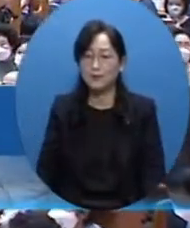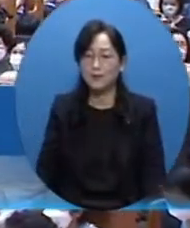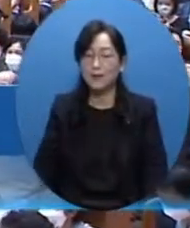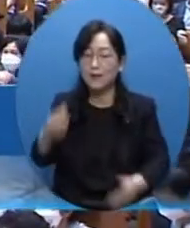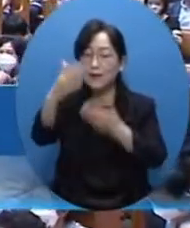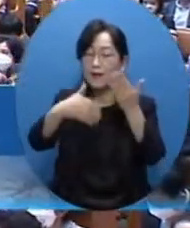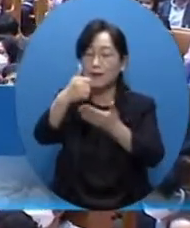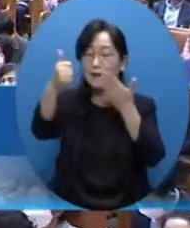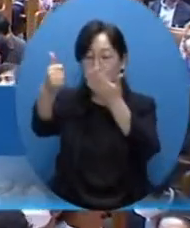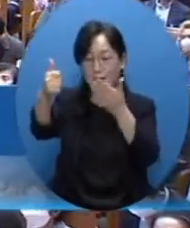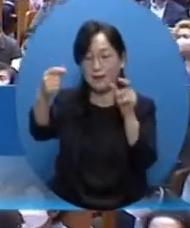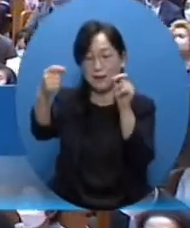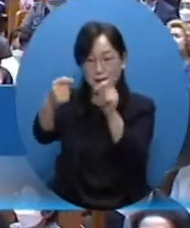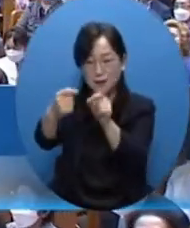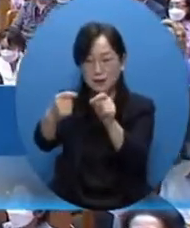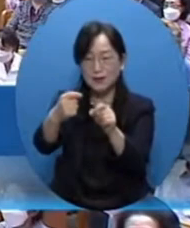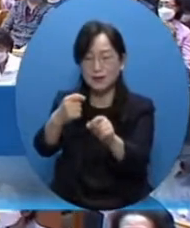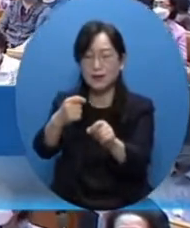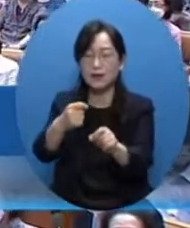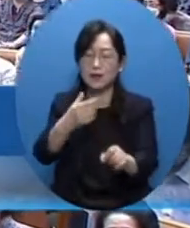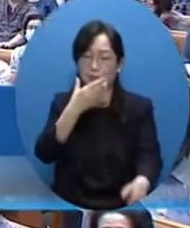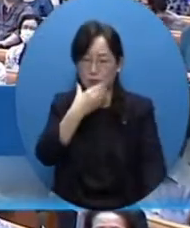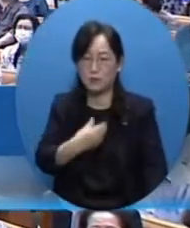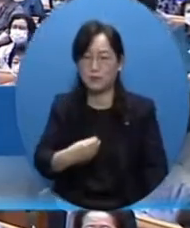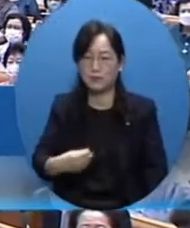아 하나님께 가까이 함이 복이라